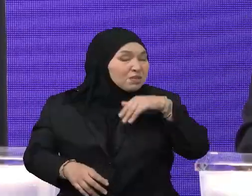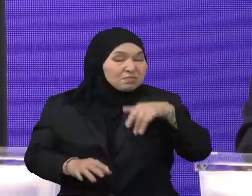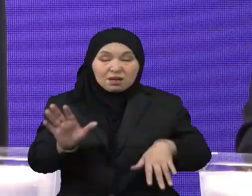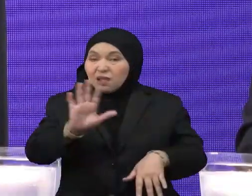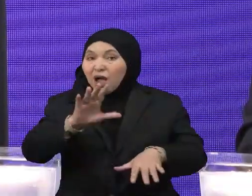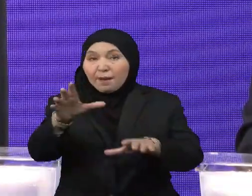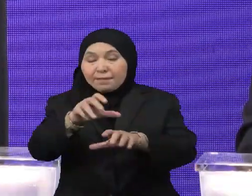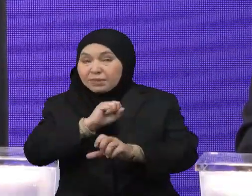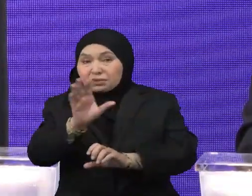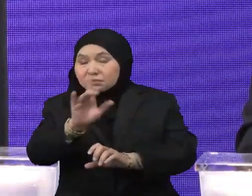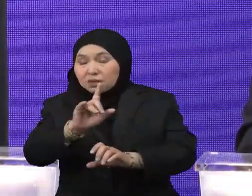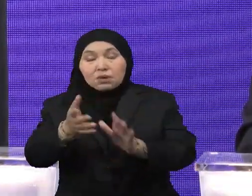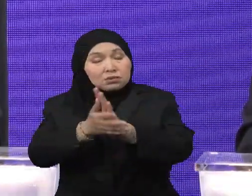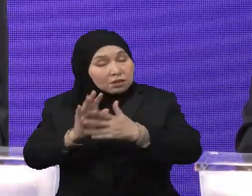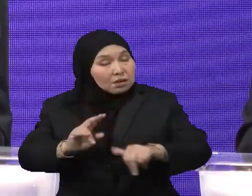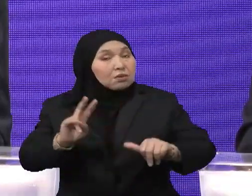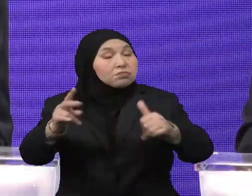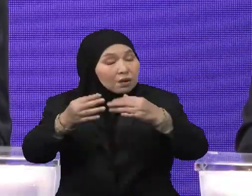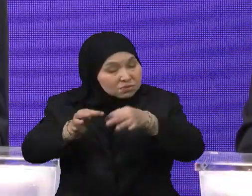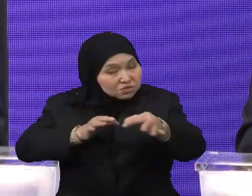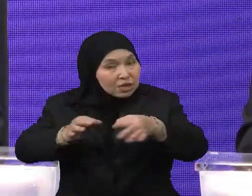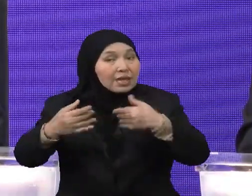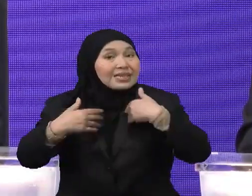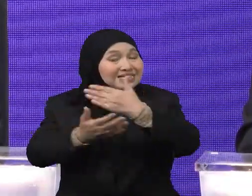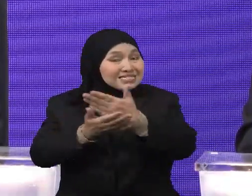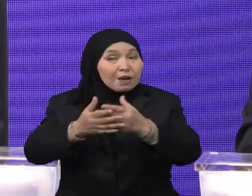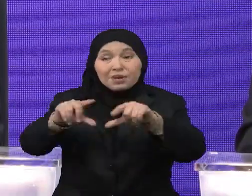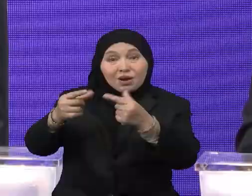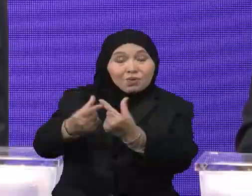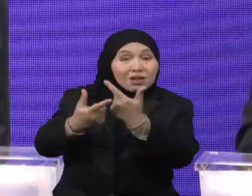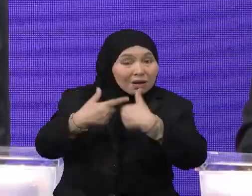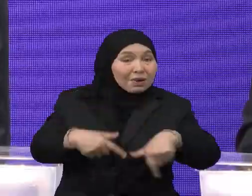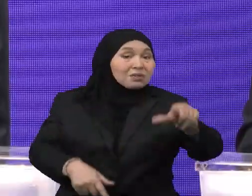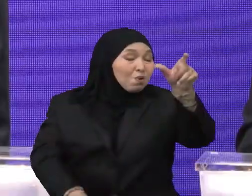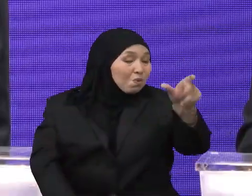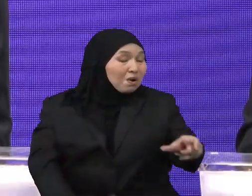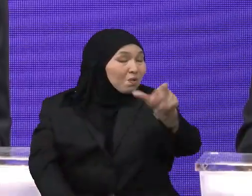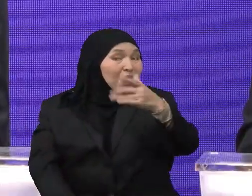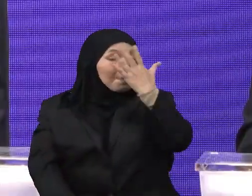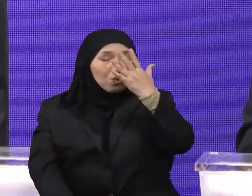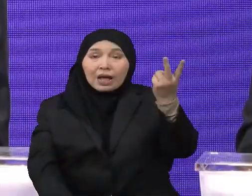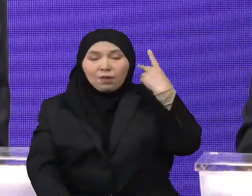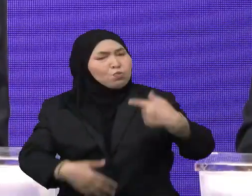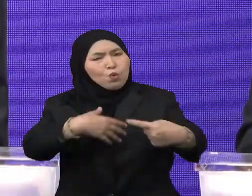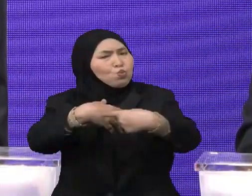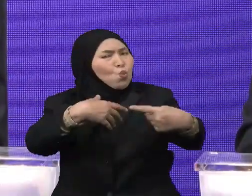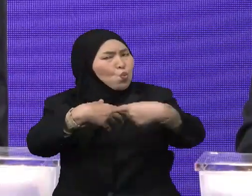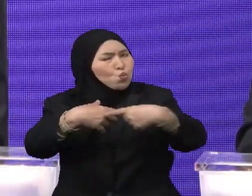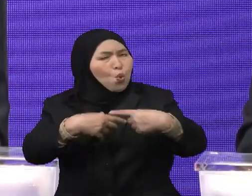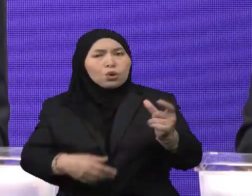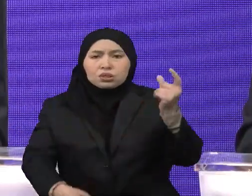sahabat nuzul yang kedua menjelaskan bahwa terdapat sebagian segolongan daripada orang munafik yang mereka memang menuduh Nabi SAW